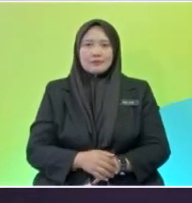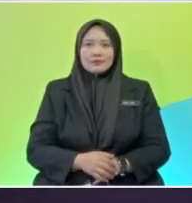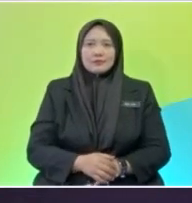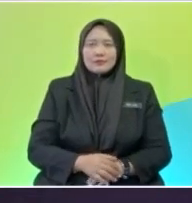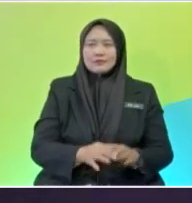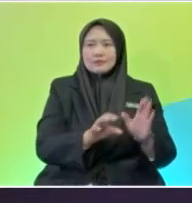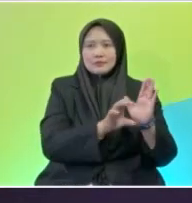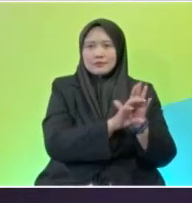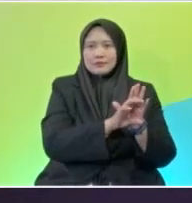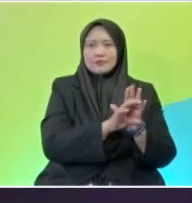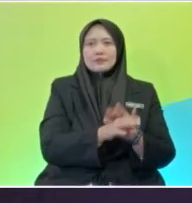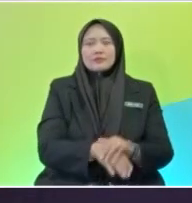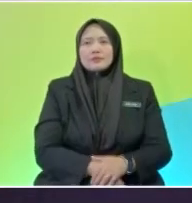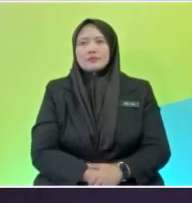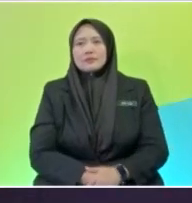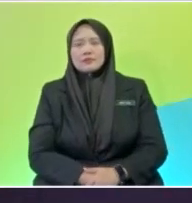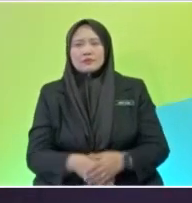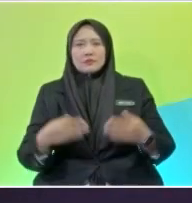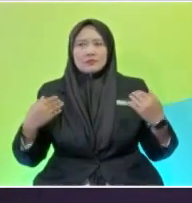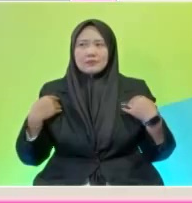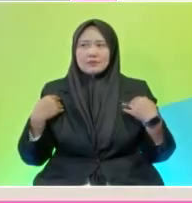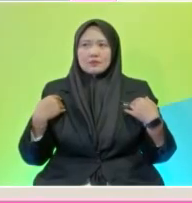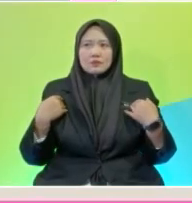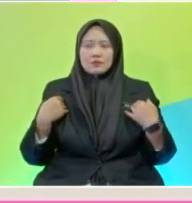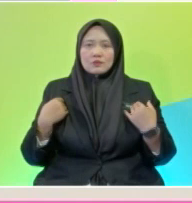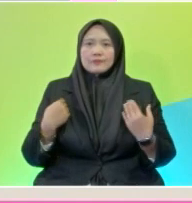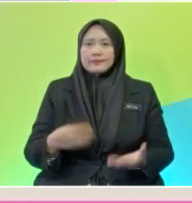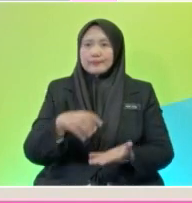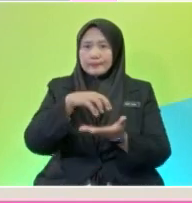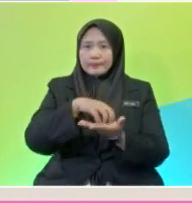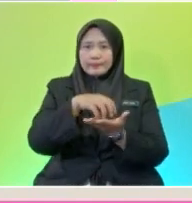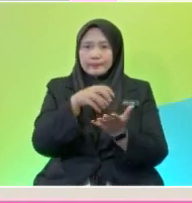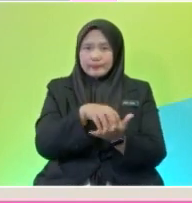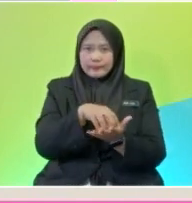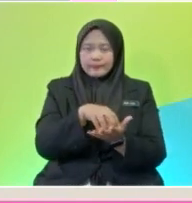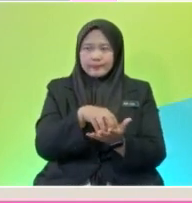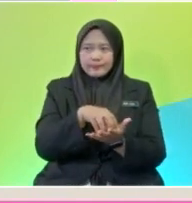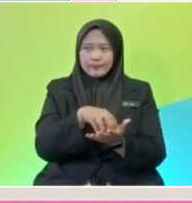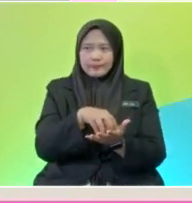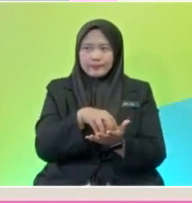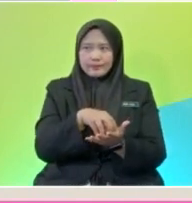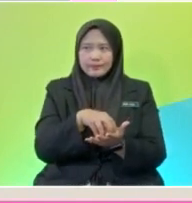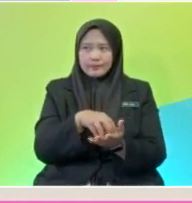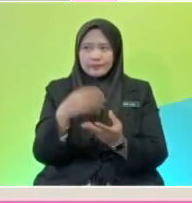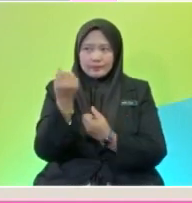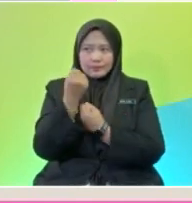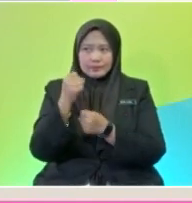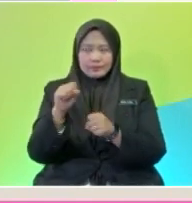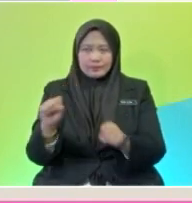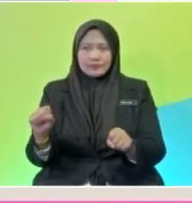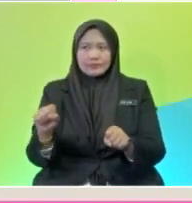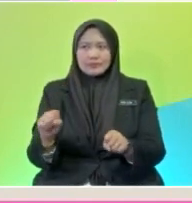kita slide dan kita ada cupcake sekarang ini Oke Bisa dia adik-adik di dalam